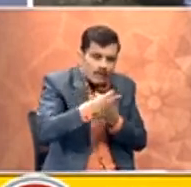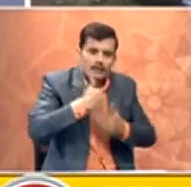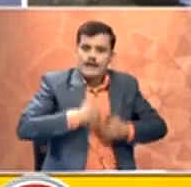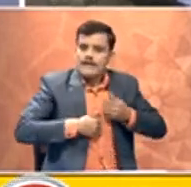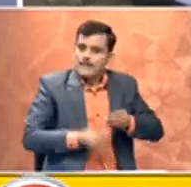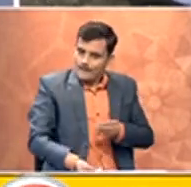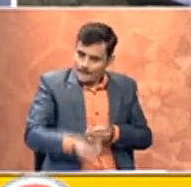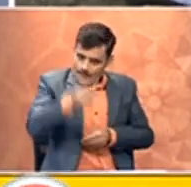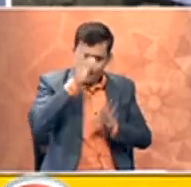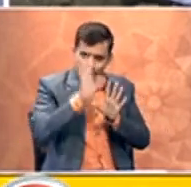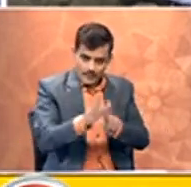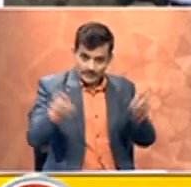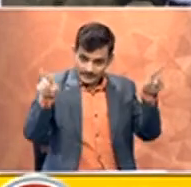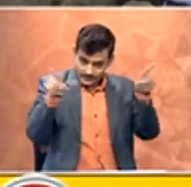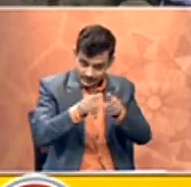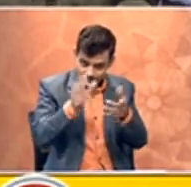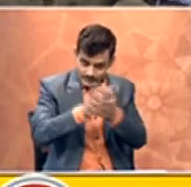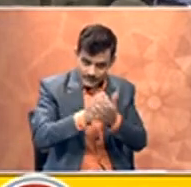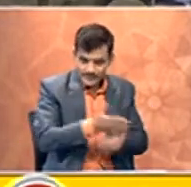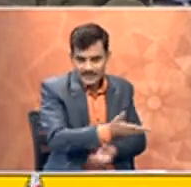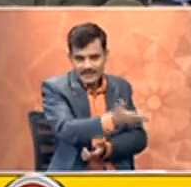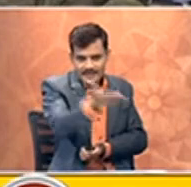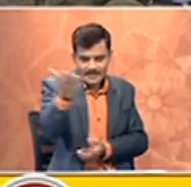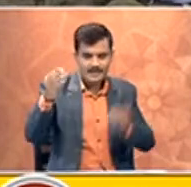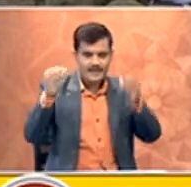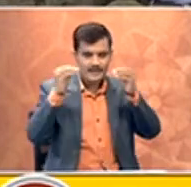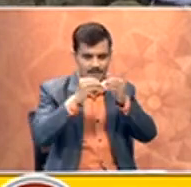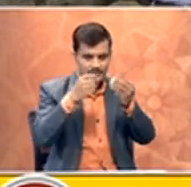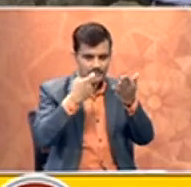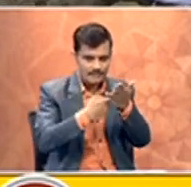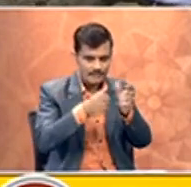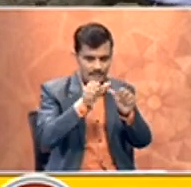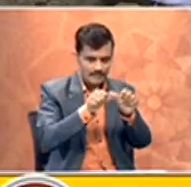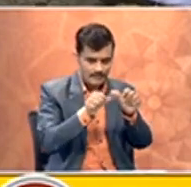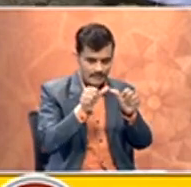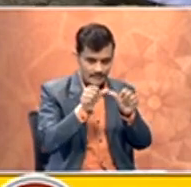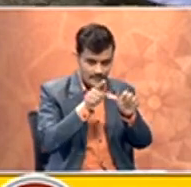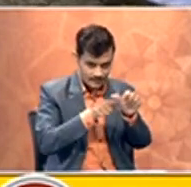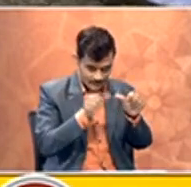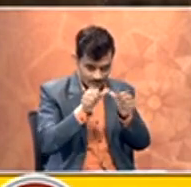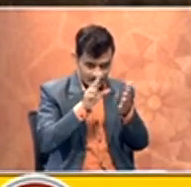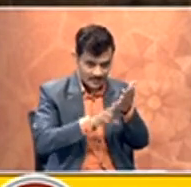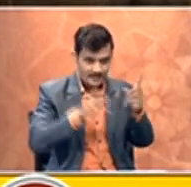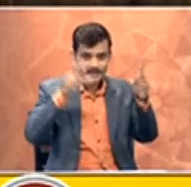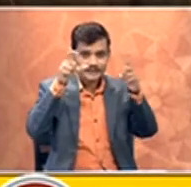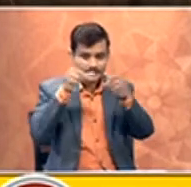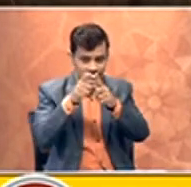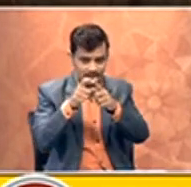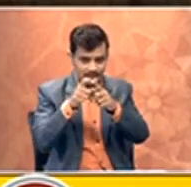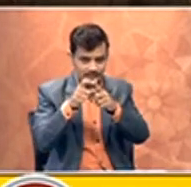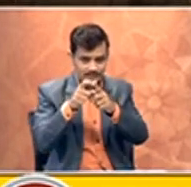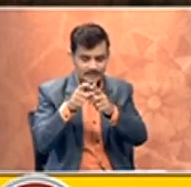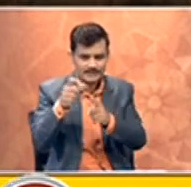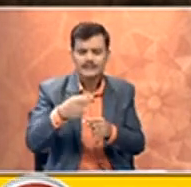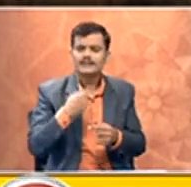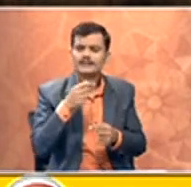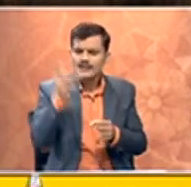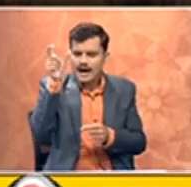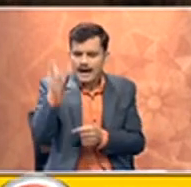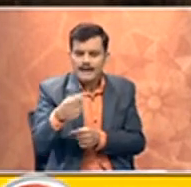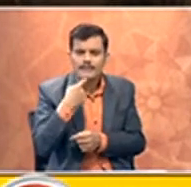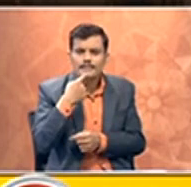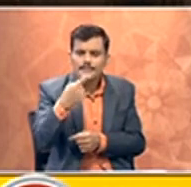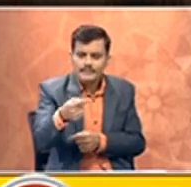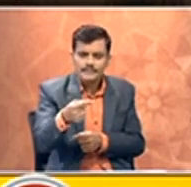साथियों, मुझे ब्रायन डी खारप्रन के बारे में बताते हुए बेहद खुशी हो रही है।